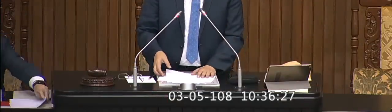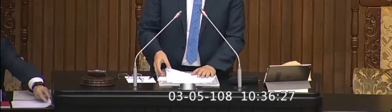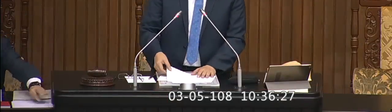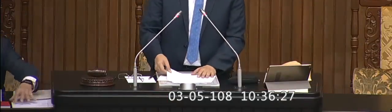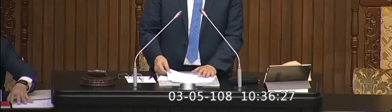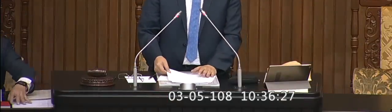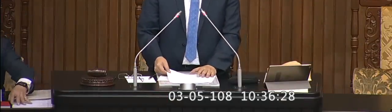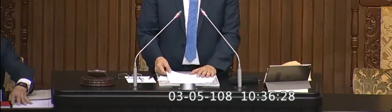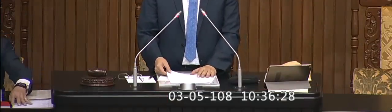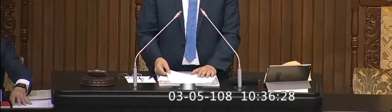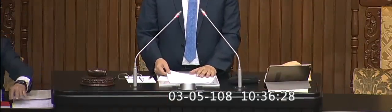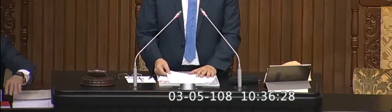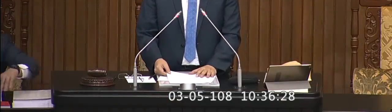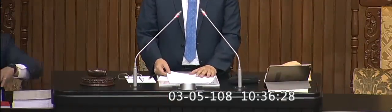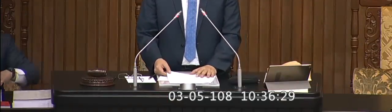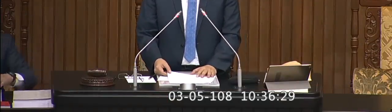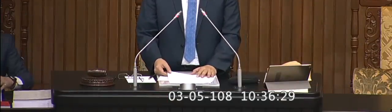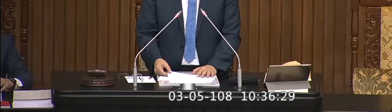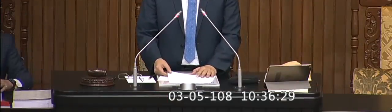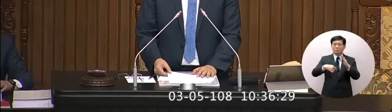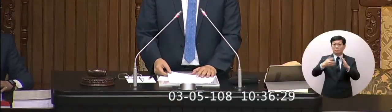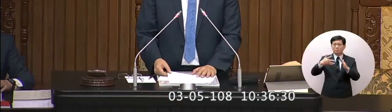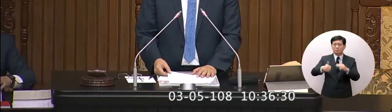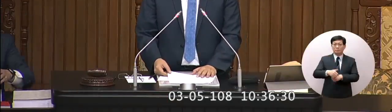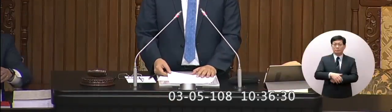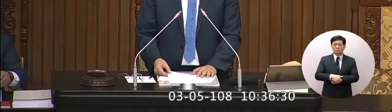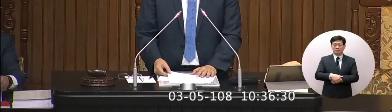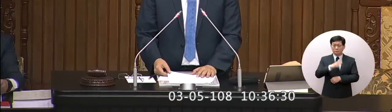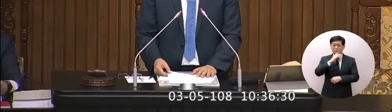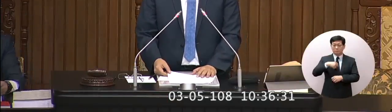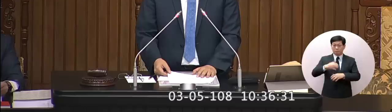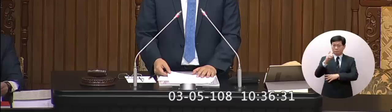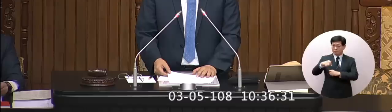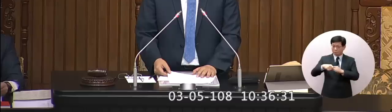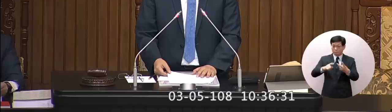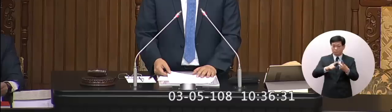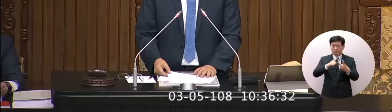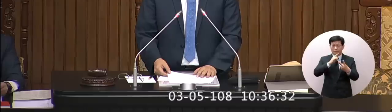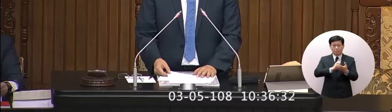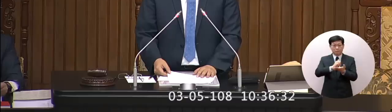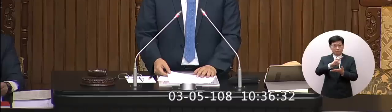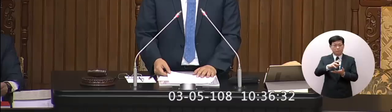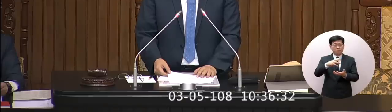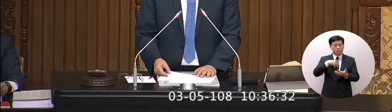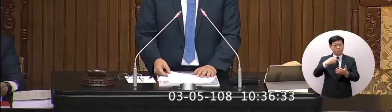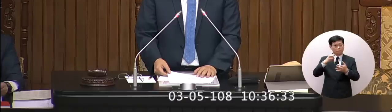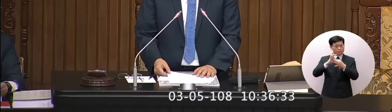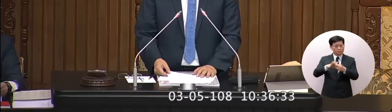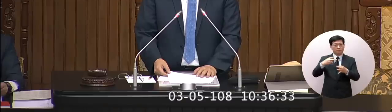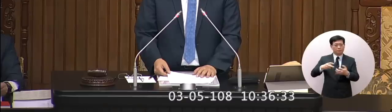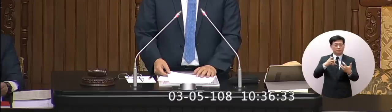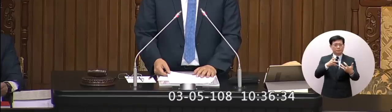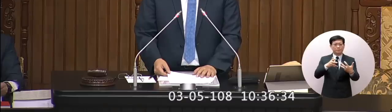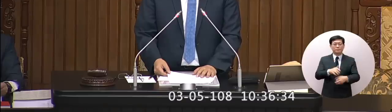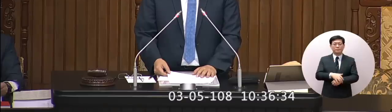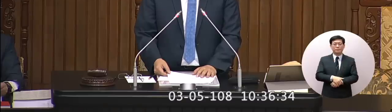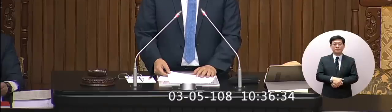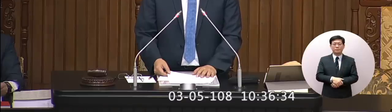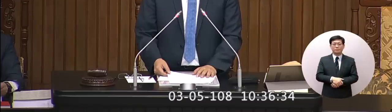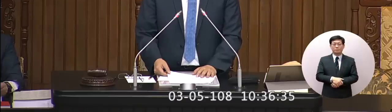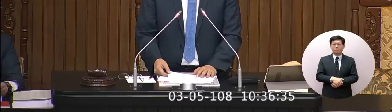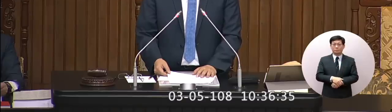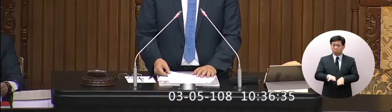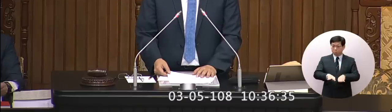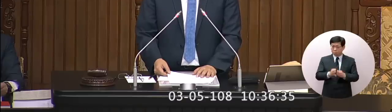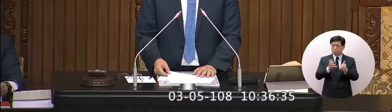报院会现在对行政院院长施政方针及施政报告继续质询，在